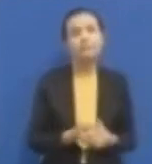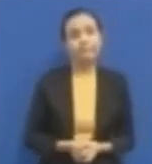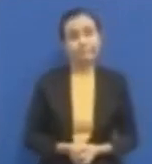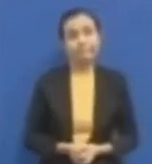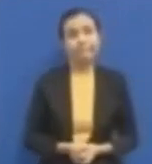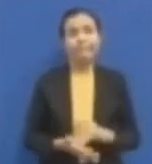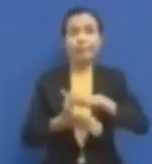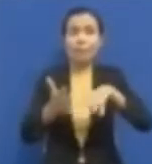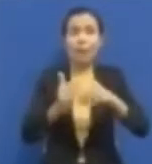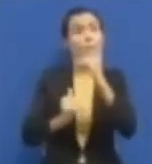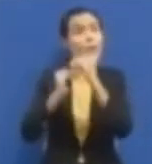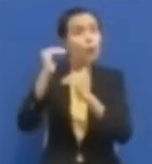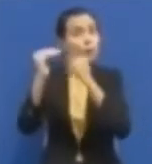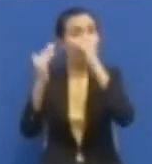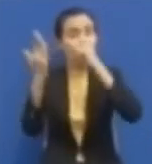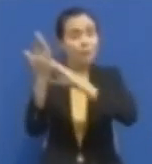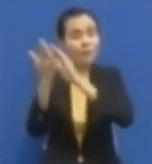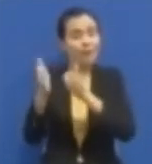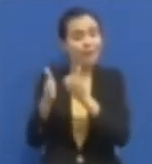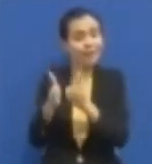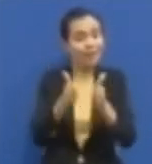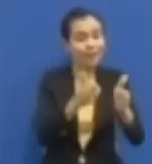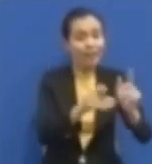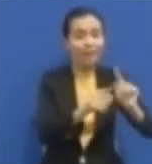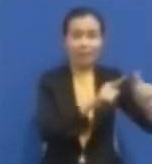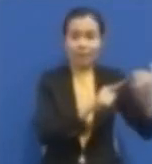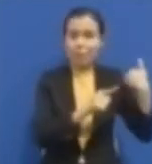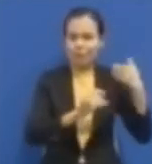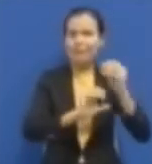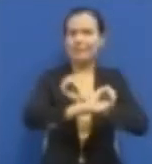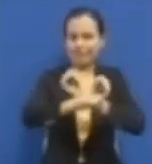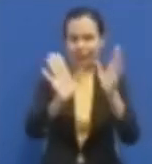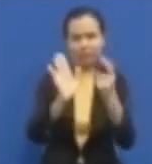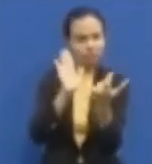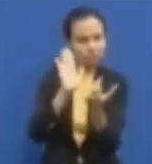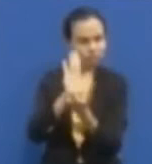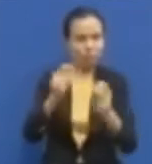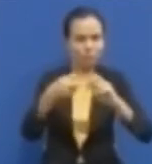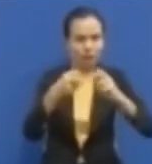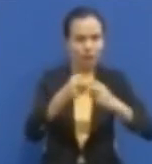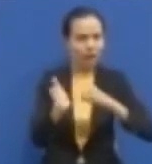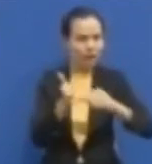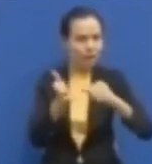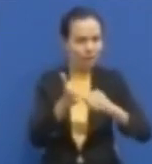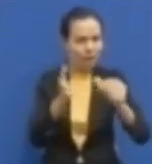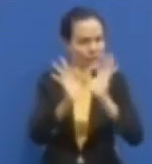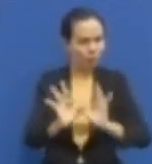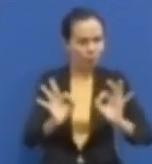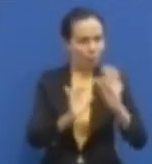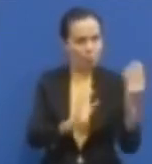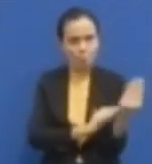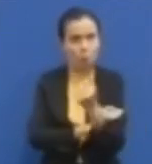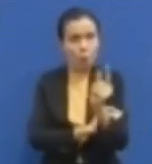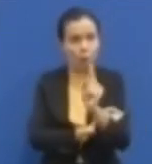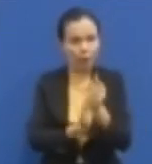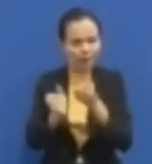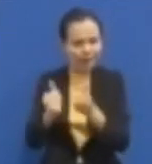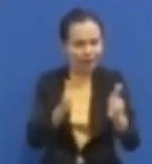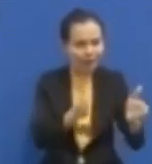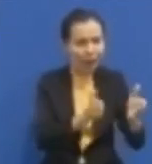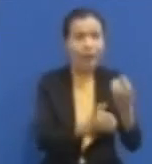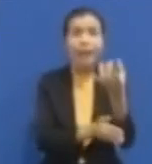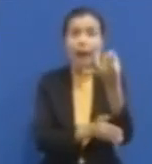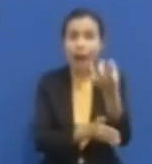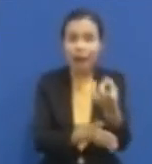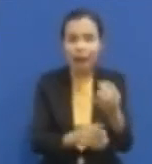แผนปฏิรูปประเทศในแต่ละด้านควรระบุให้ชัดเจนว่าปัญหาสำคัญที่ต้องการแก้ไขในเร่งด่วนในแต่ละด้านคืออะไร